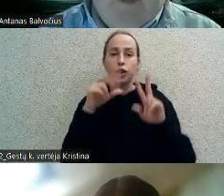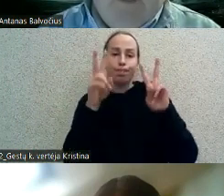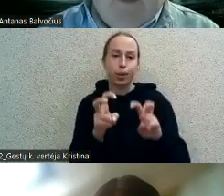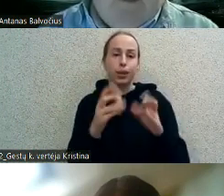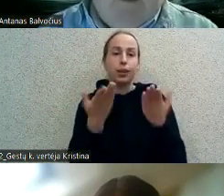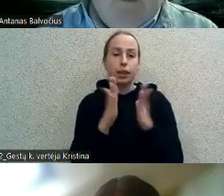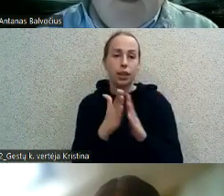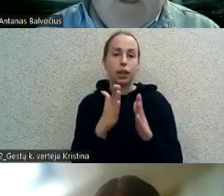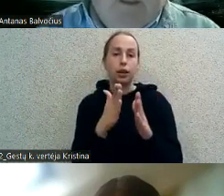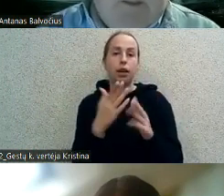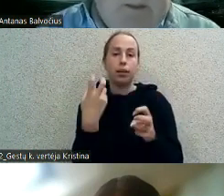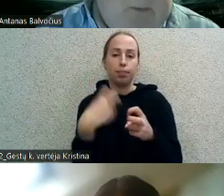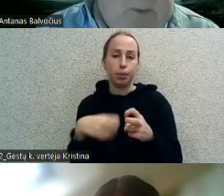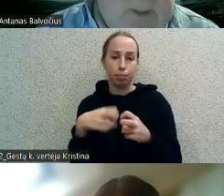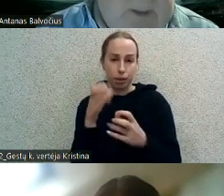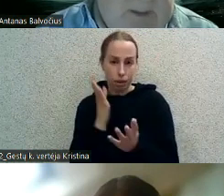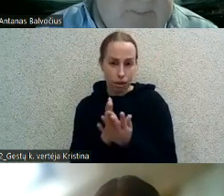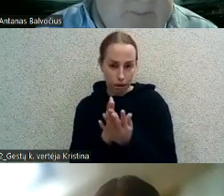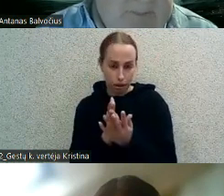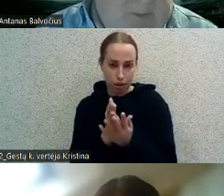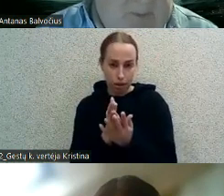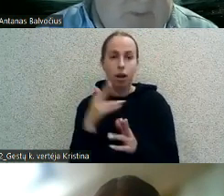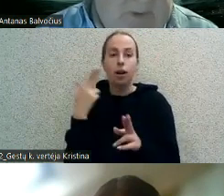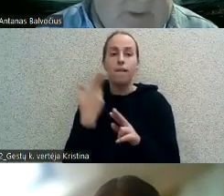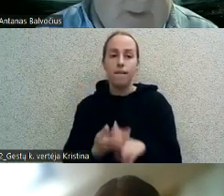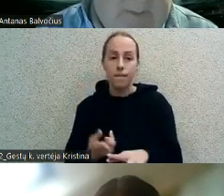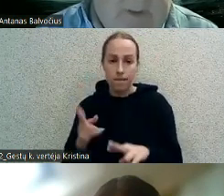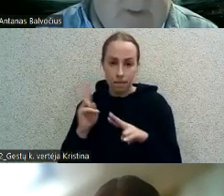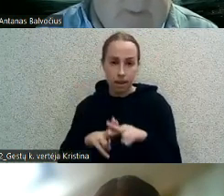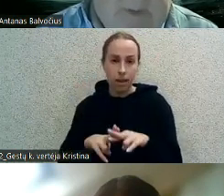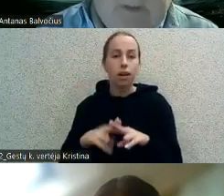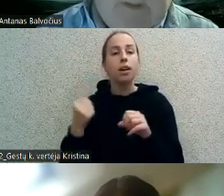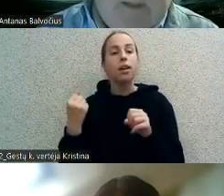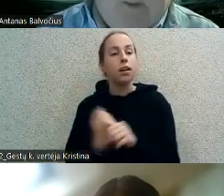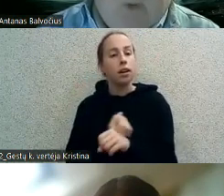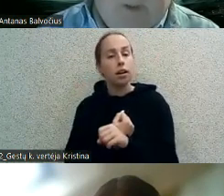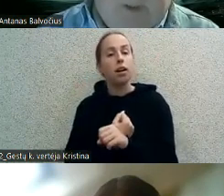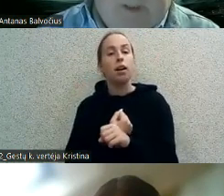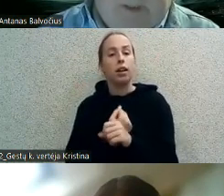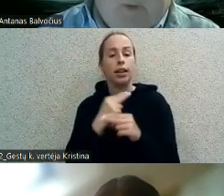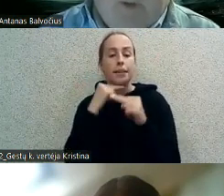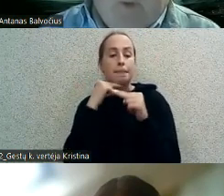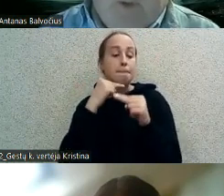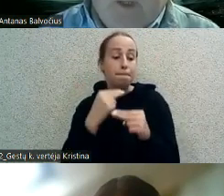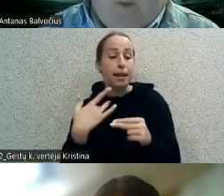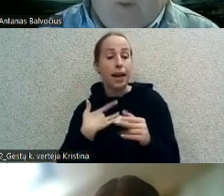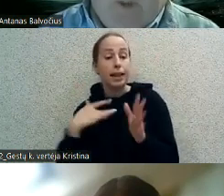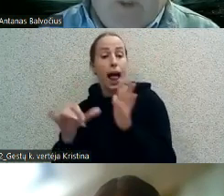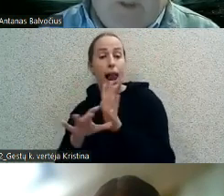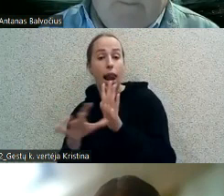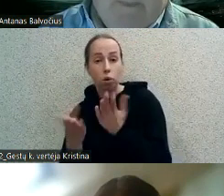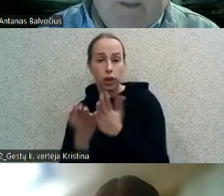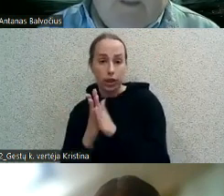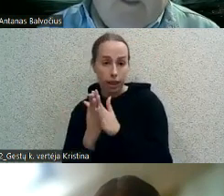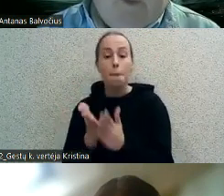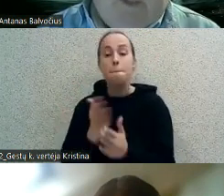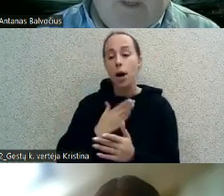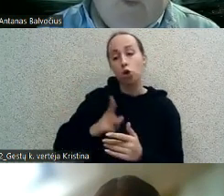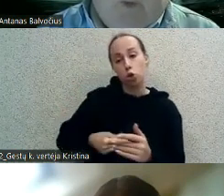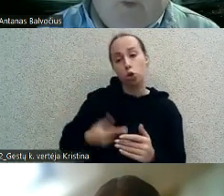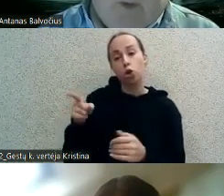Todėl nekartą, reiškia, tenka kreipti dėmesį tas elektroninis knygas. Dukra turi elektroninę knygą, ji